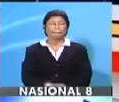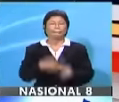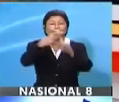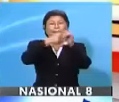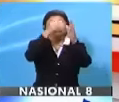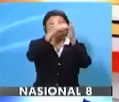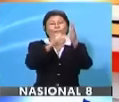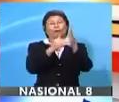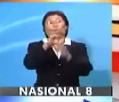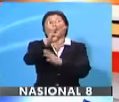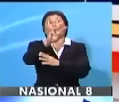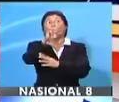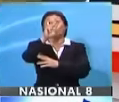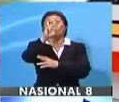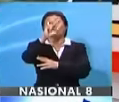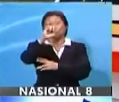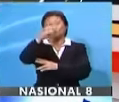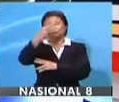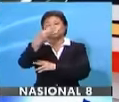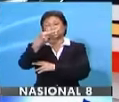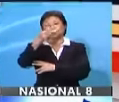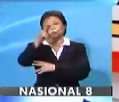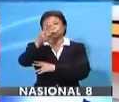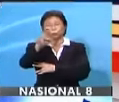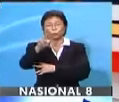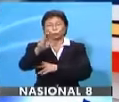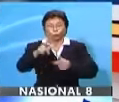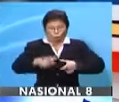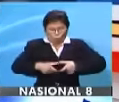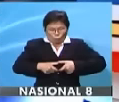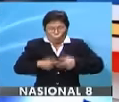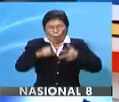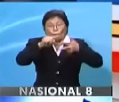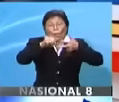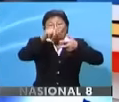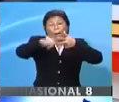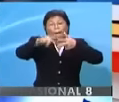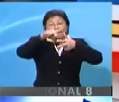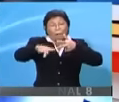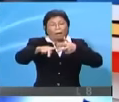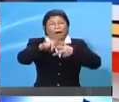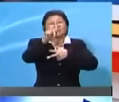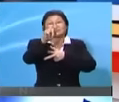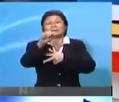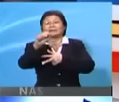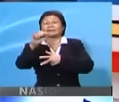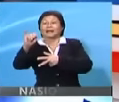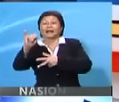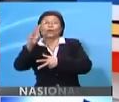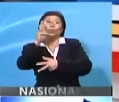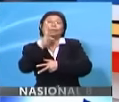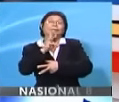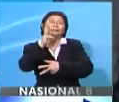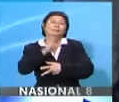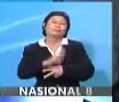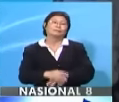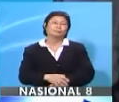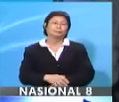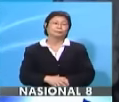Dari acara Wushu pula, sebutir perak dihadiahkan oleh Kem Negara menerusi Tai Chi Kuan Wanita.